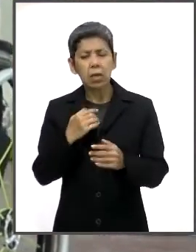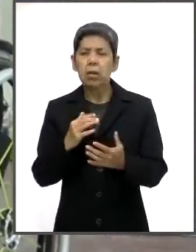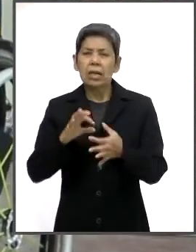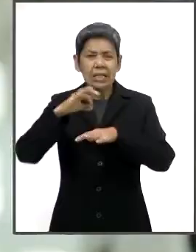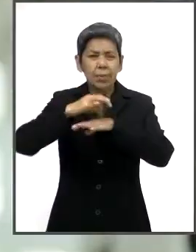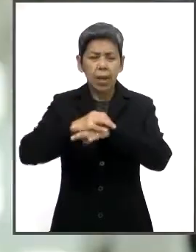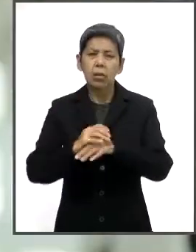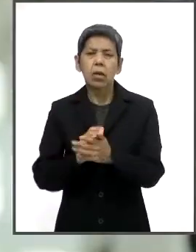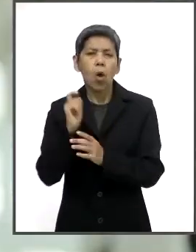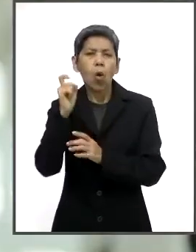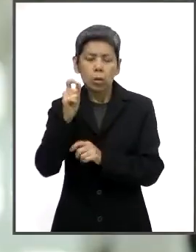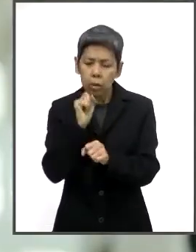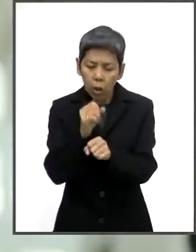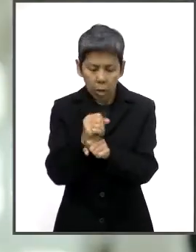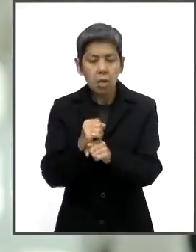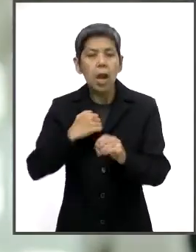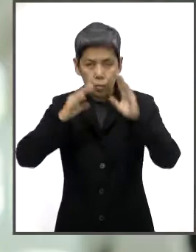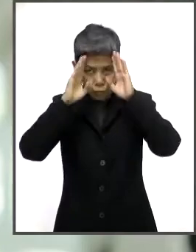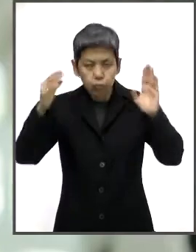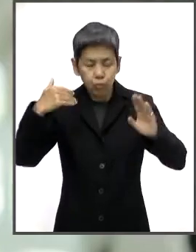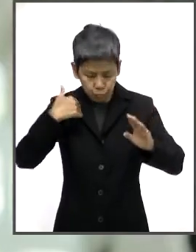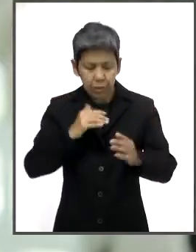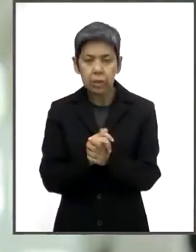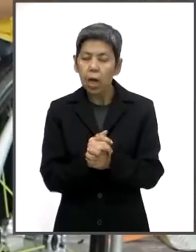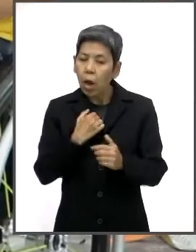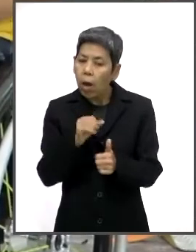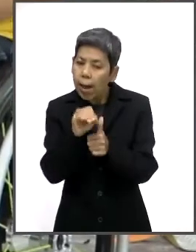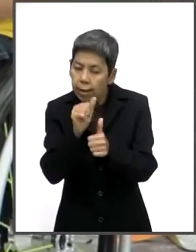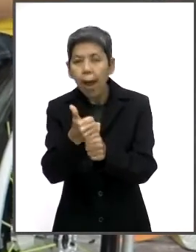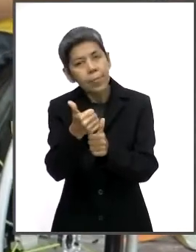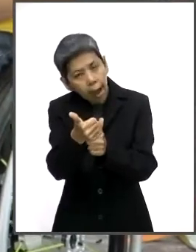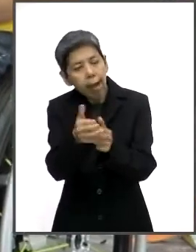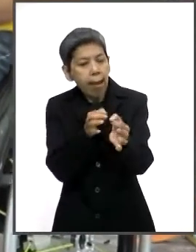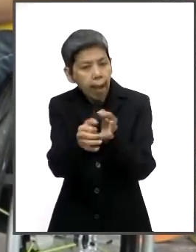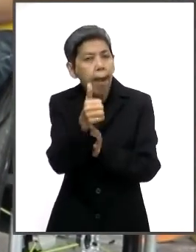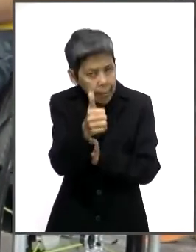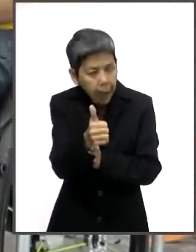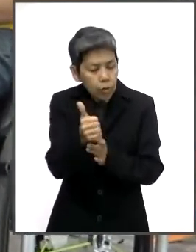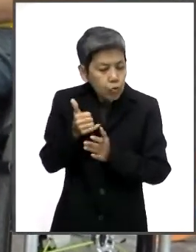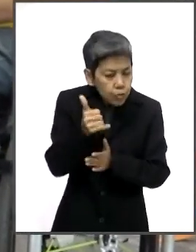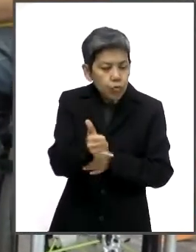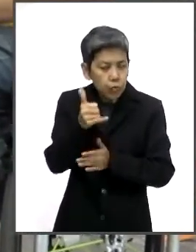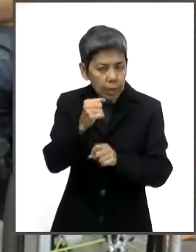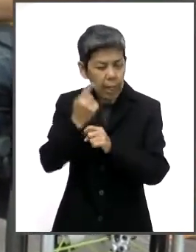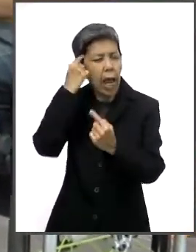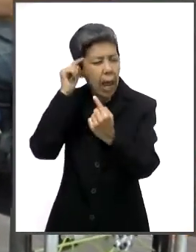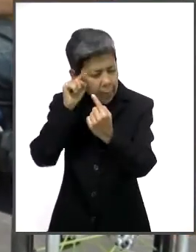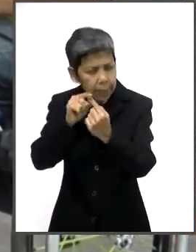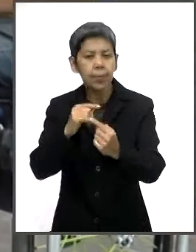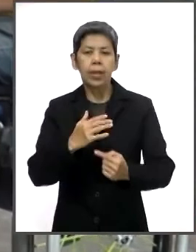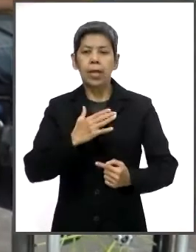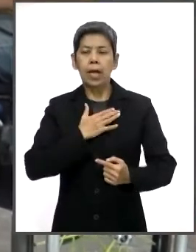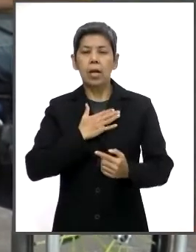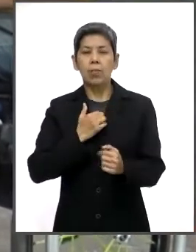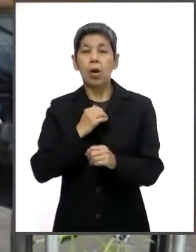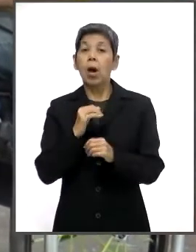ต็มแล้ว แต่จริงๆประสบการณ์พี่ก็เยอะนะ ประสบการณ์ที่มีสามารถที่จะเป็นที่ปรึกษามาช่วยได้แต่ตั้งเป้าไว้แล้วค่ะ